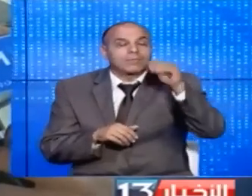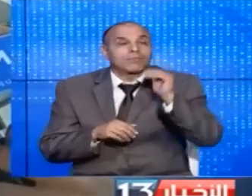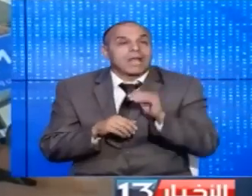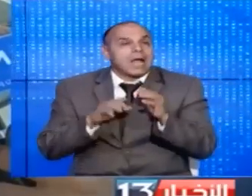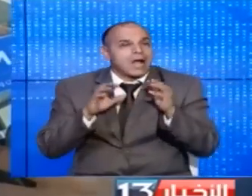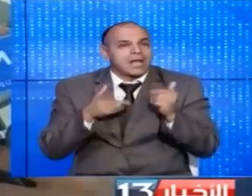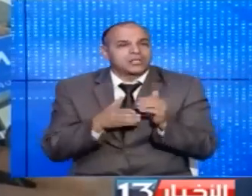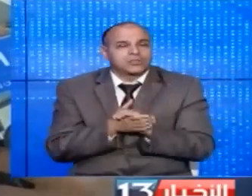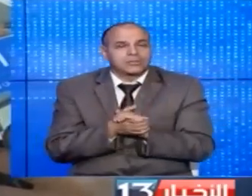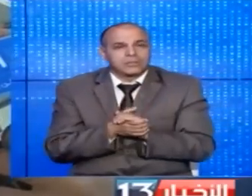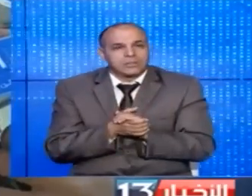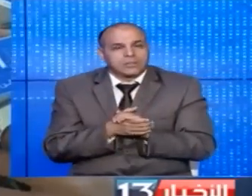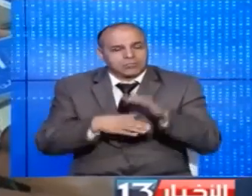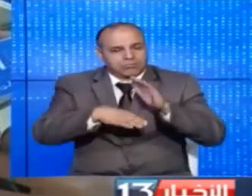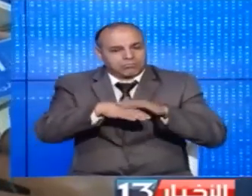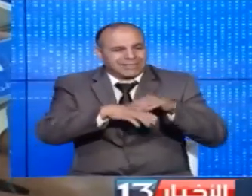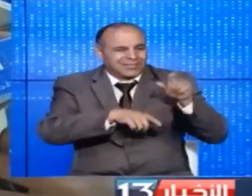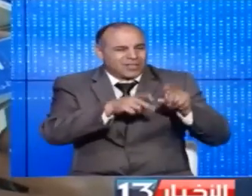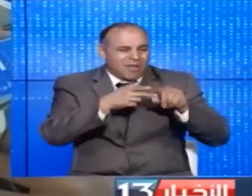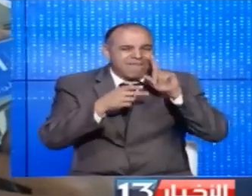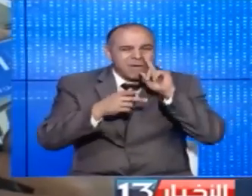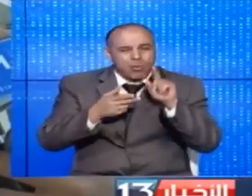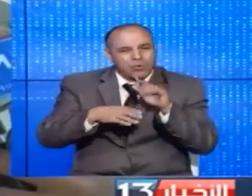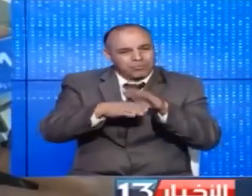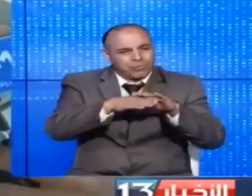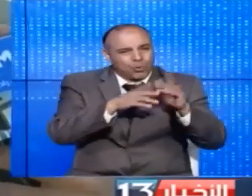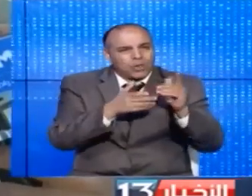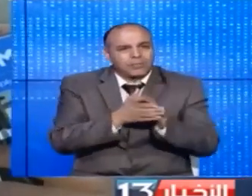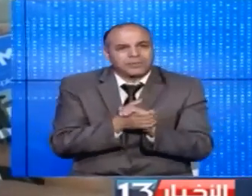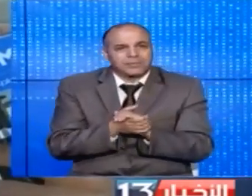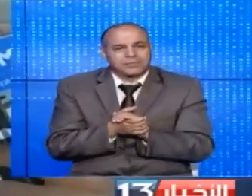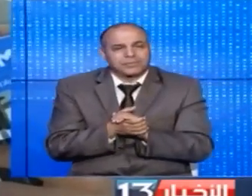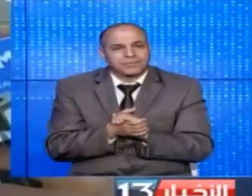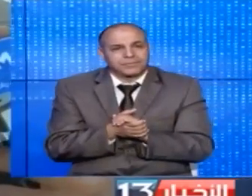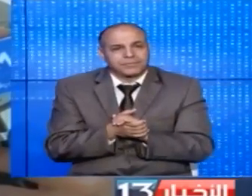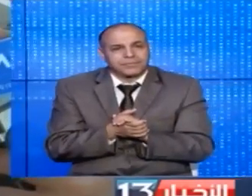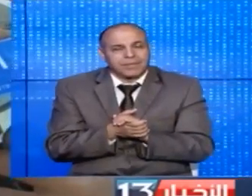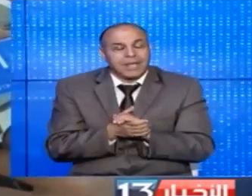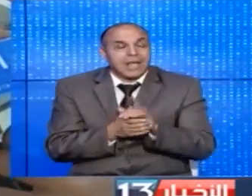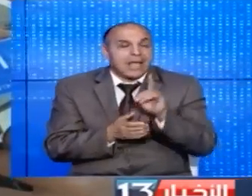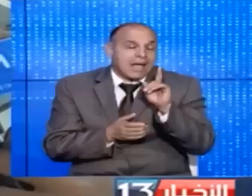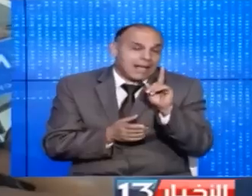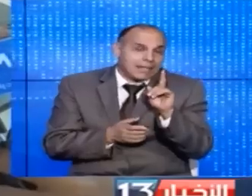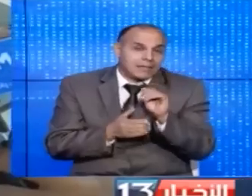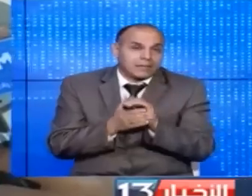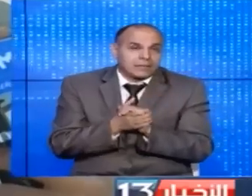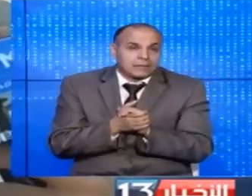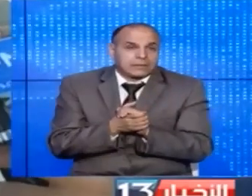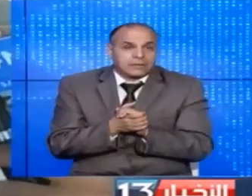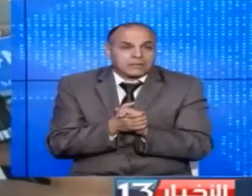باش نوعيوا الناس اللي راهو ساهل، وخاصة أنه